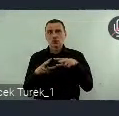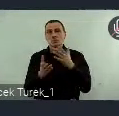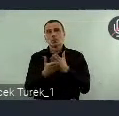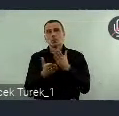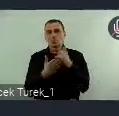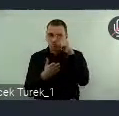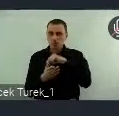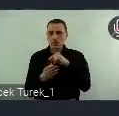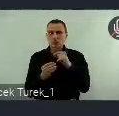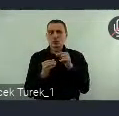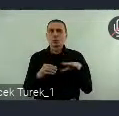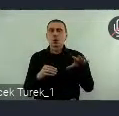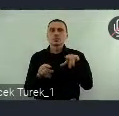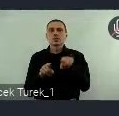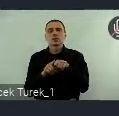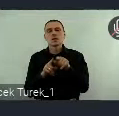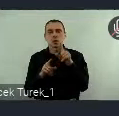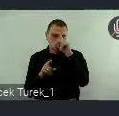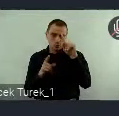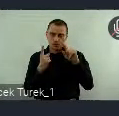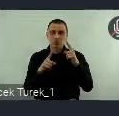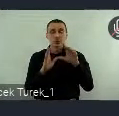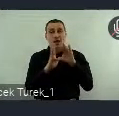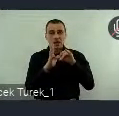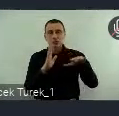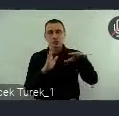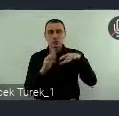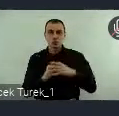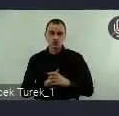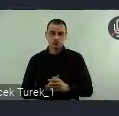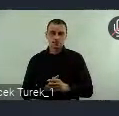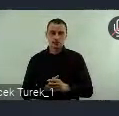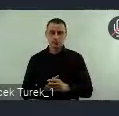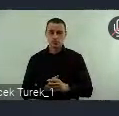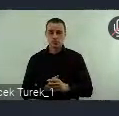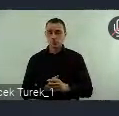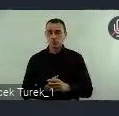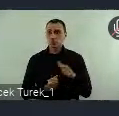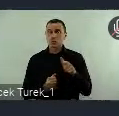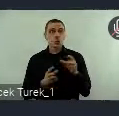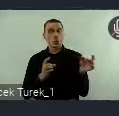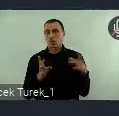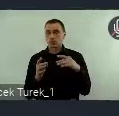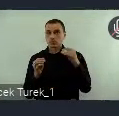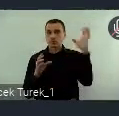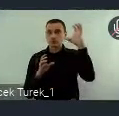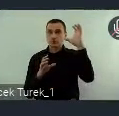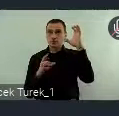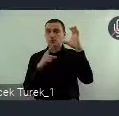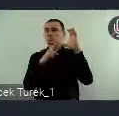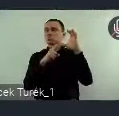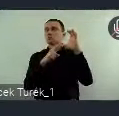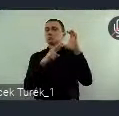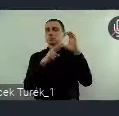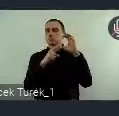terapeutycznej dla rodzin z terenu miasta natychmiast ziemi włącza w takiej sytuacji pytanie które się zawsze